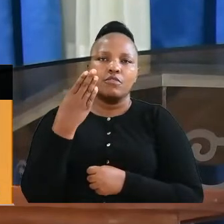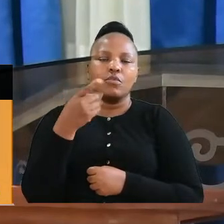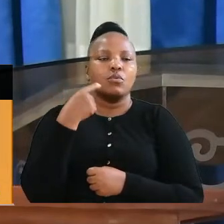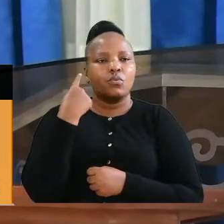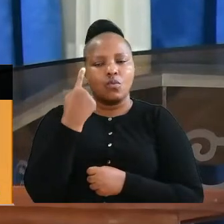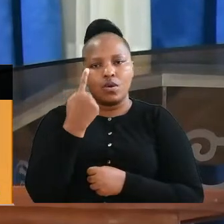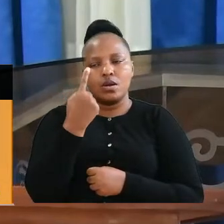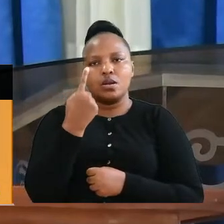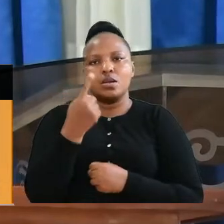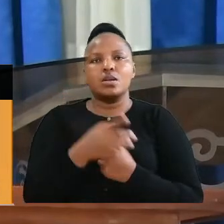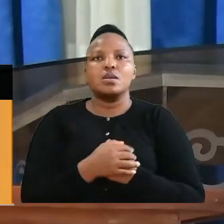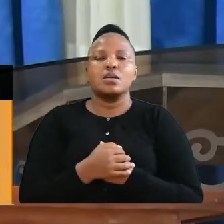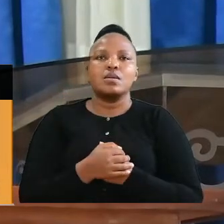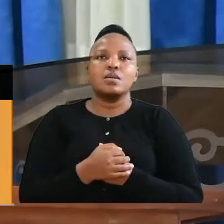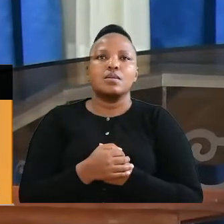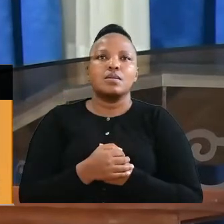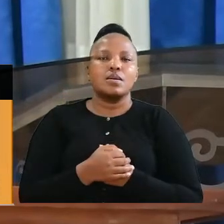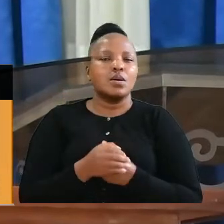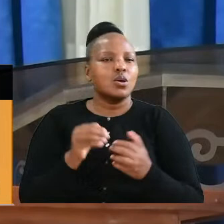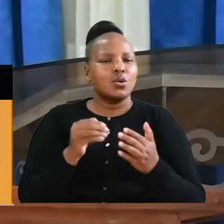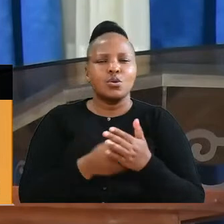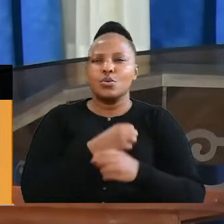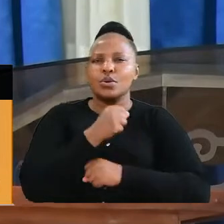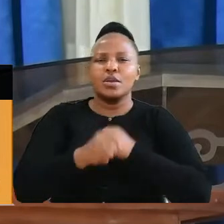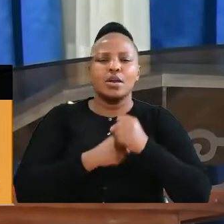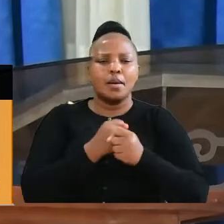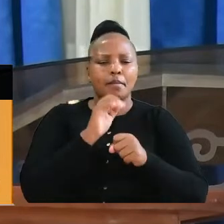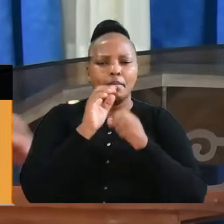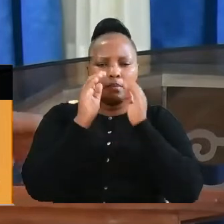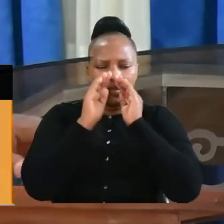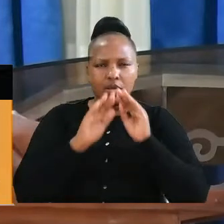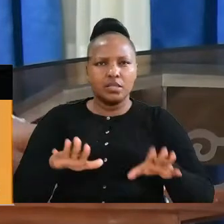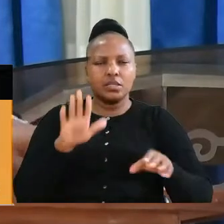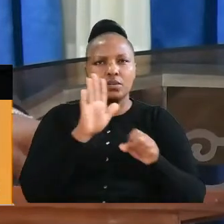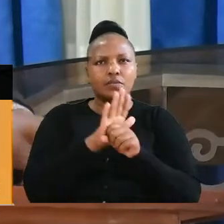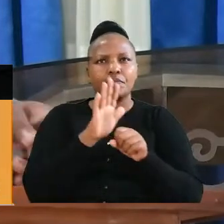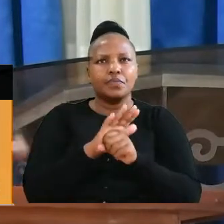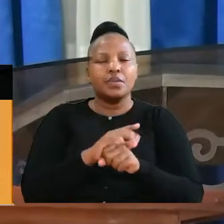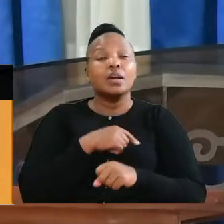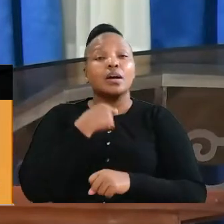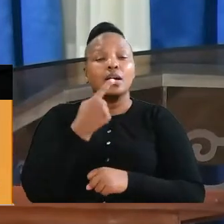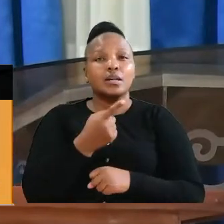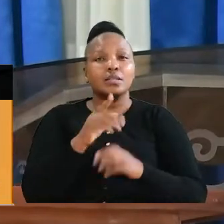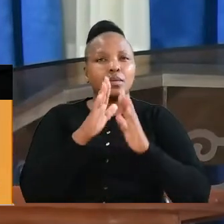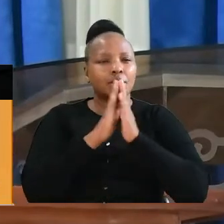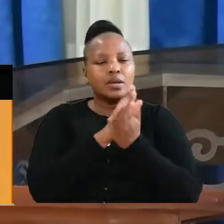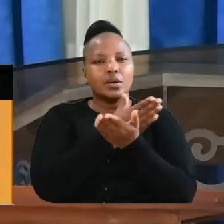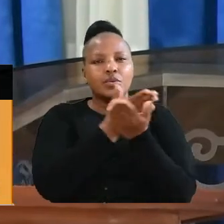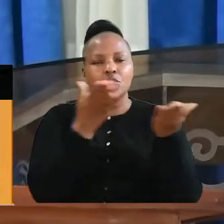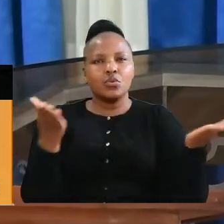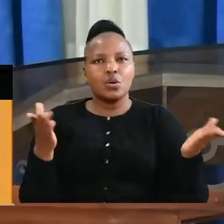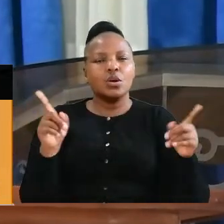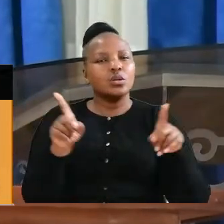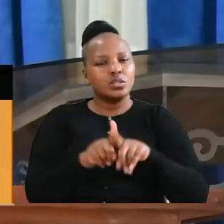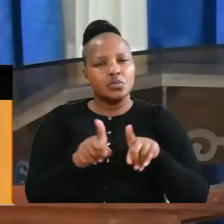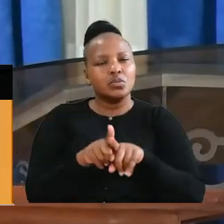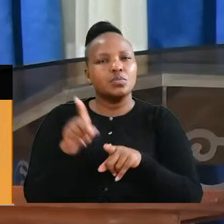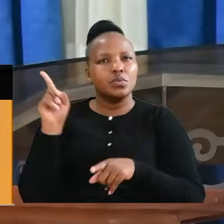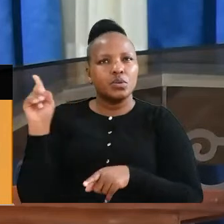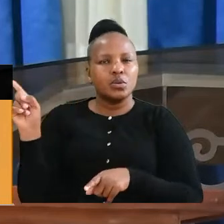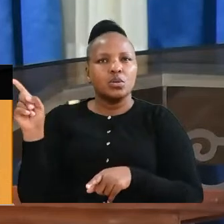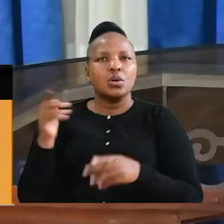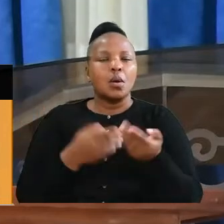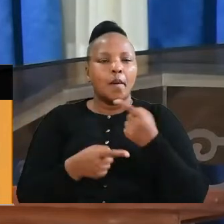0725 332 341. Nawatakia mwaka mpya wenye baraka, majibu yako yajibiwe ili nasi yetu yajibiwe, kwa sababu